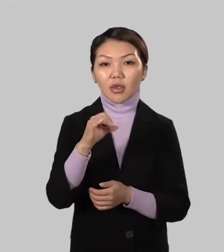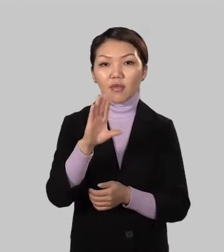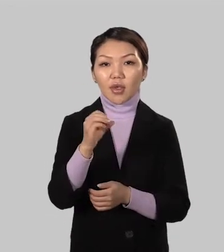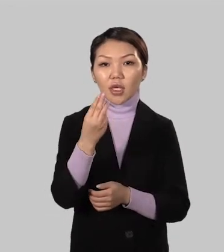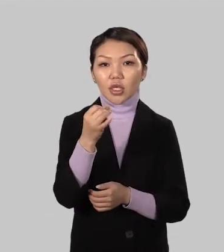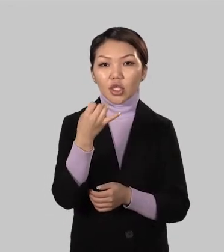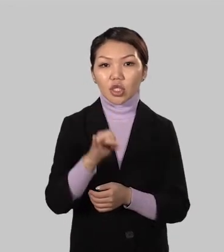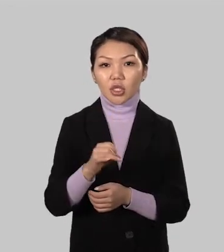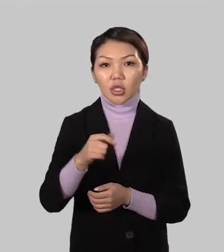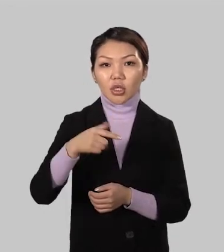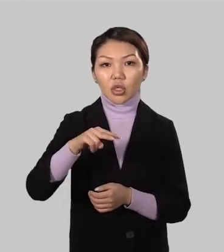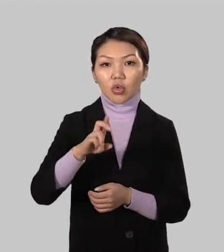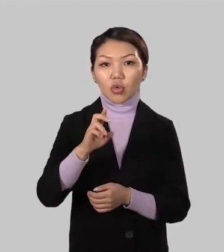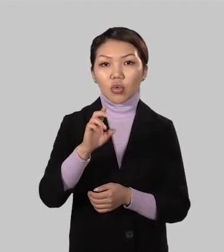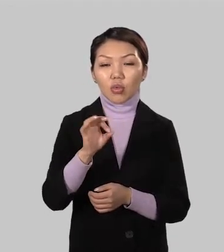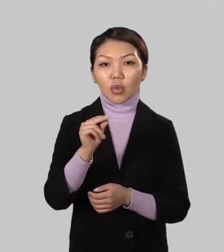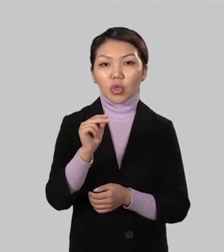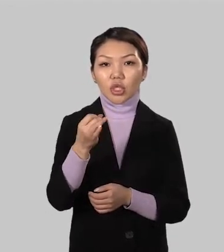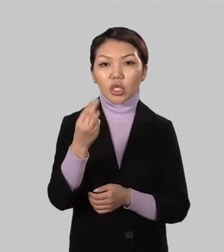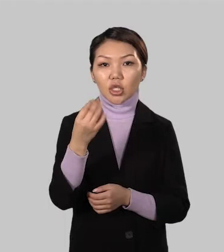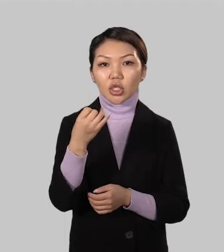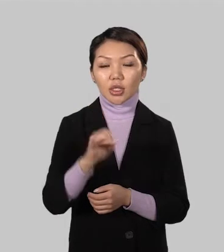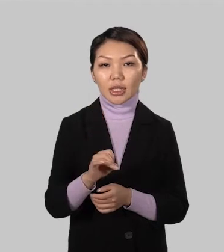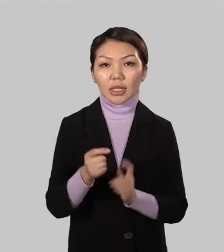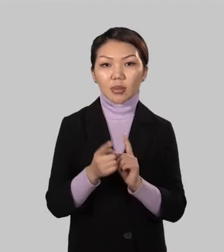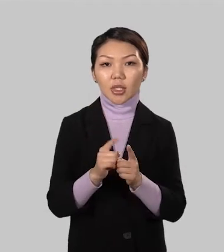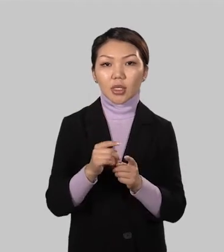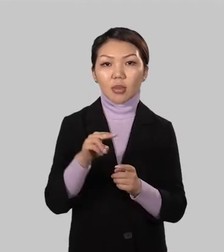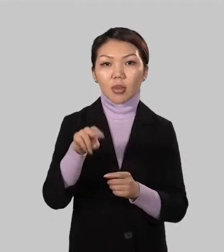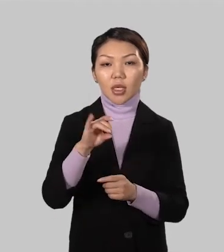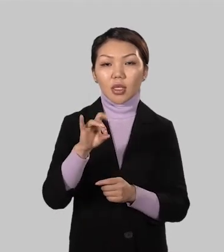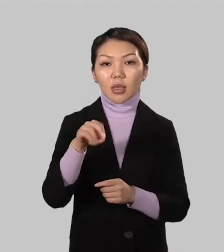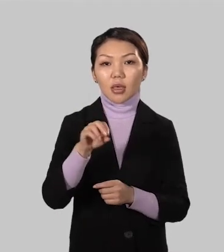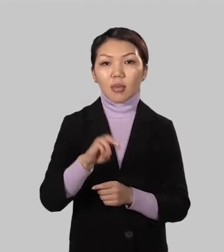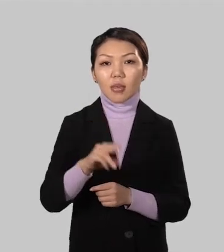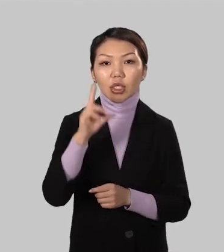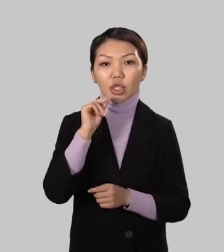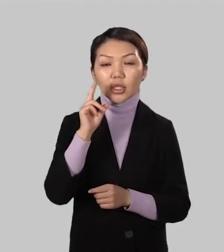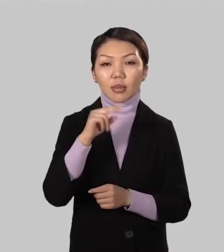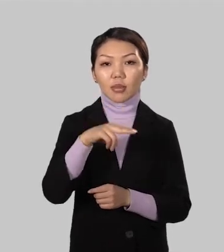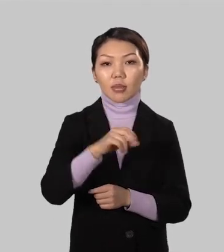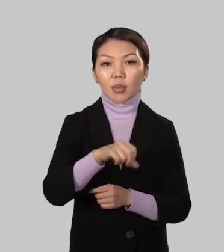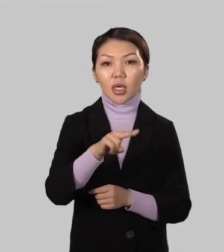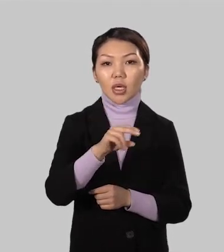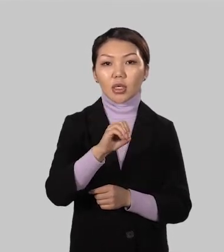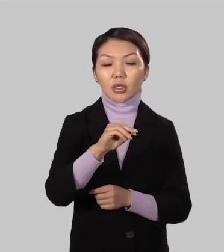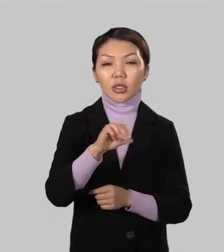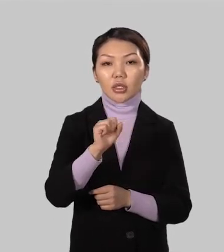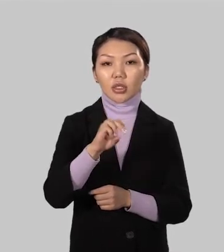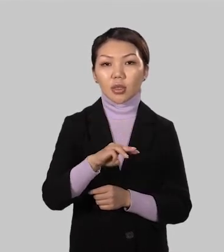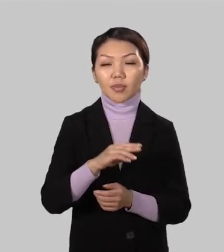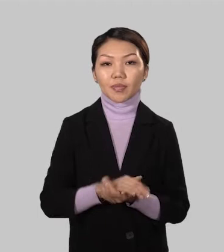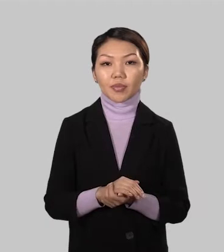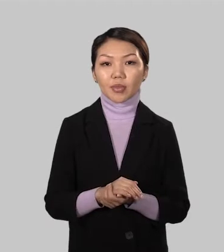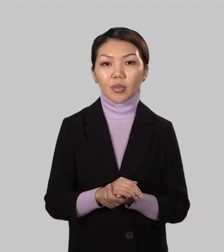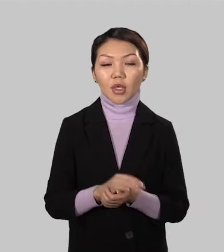глубочайшей изменяется по родам и числам и падежам в предложении является